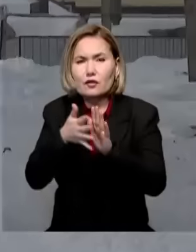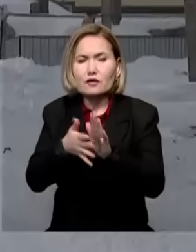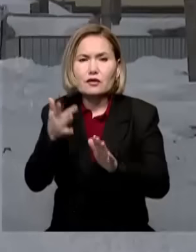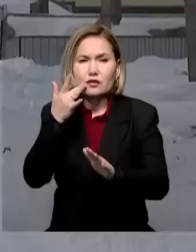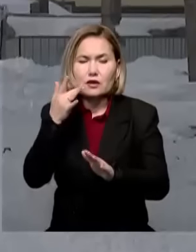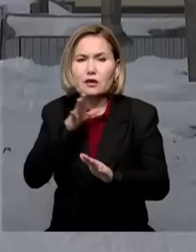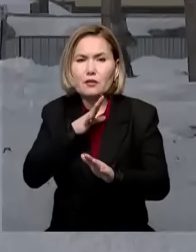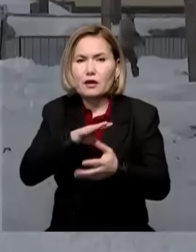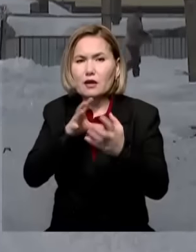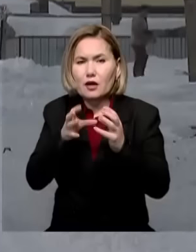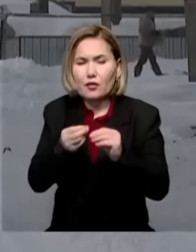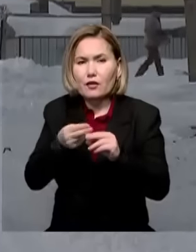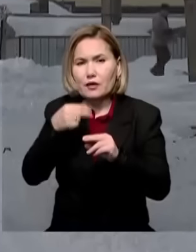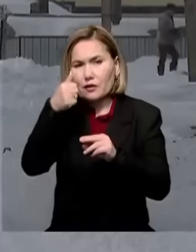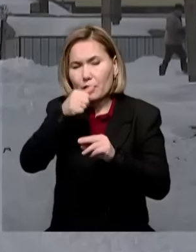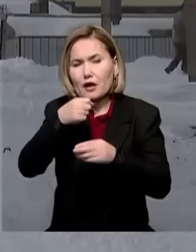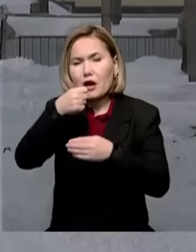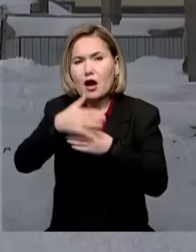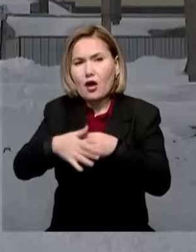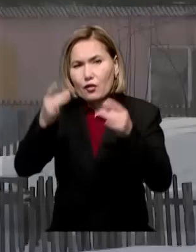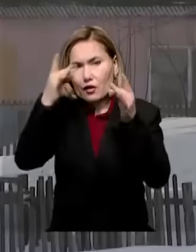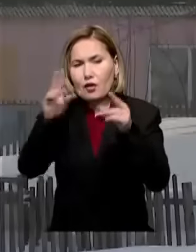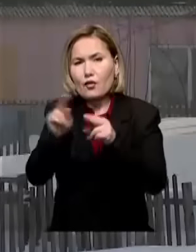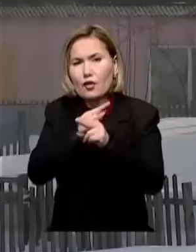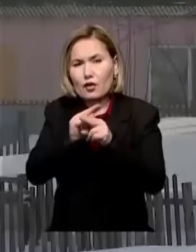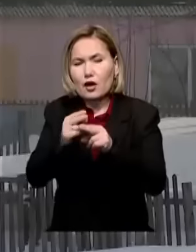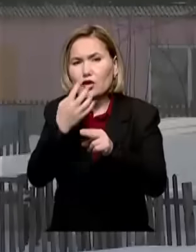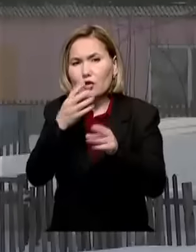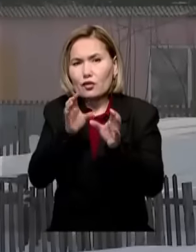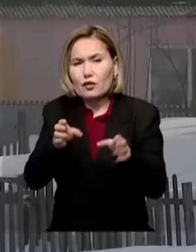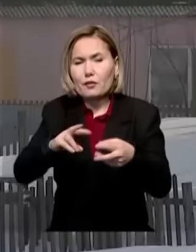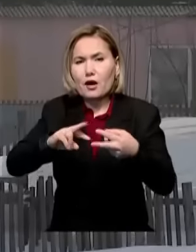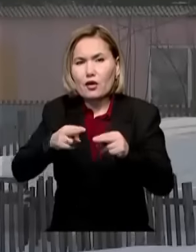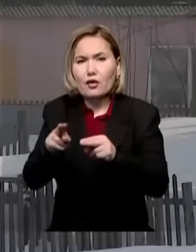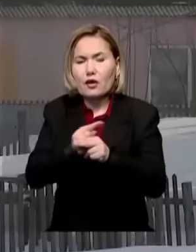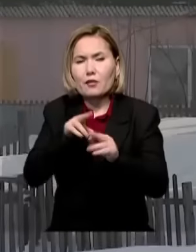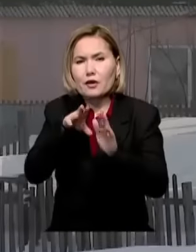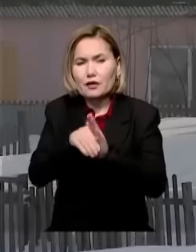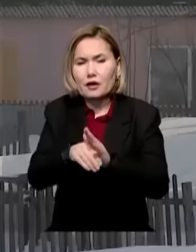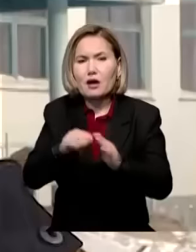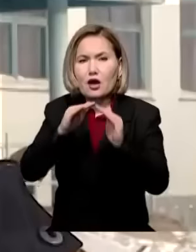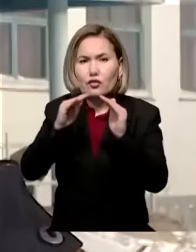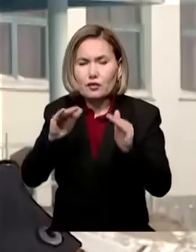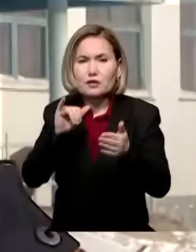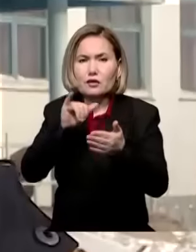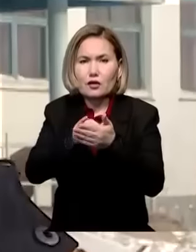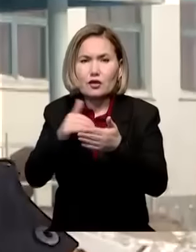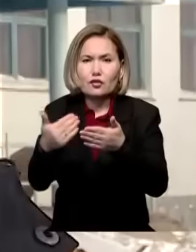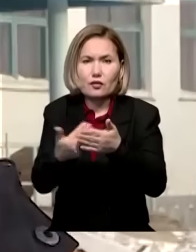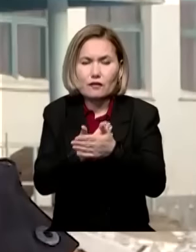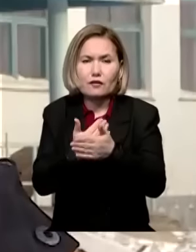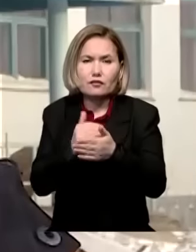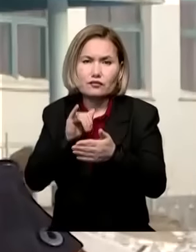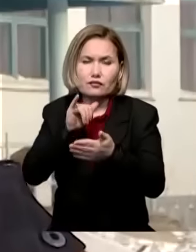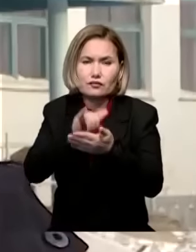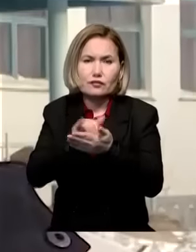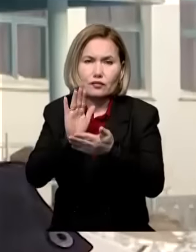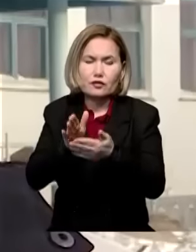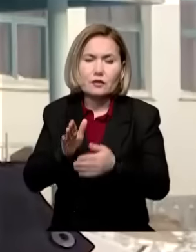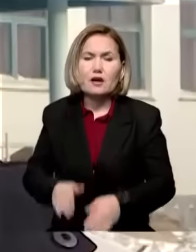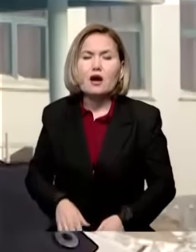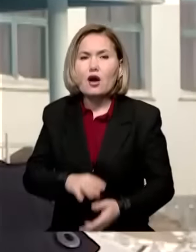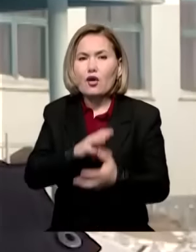тұрғындары. Сол себепті биыл нысанның сырты қапталып, жылу жүйесі толық ауыстырылып жатыр. Төбесі де жөнделеді. 84 жылы